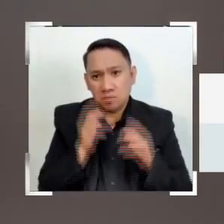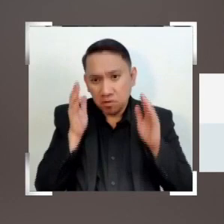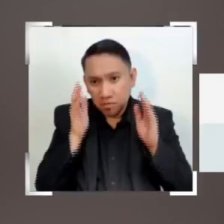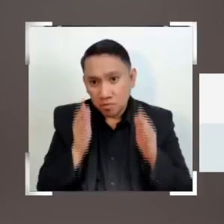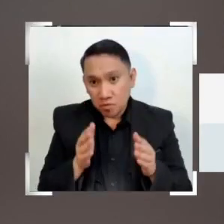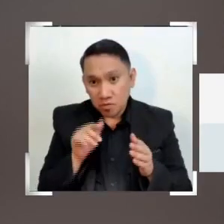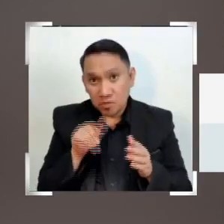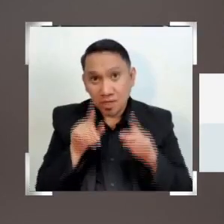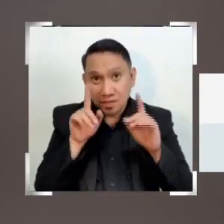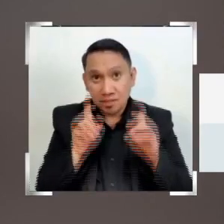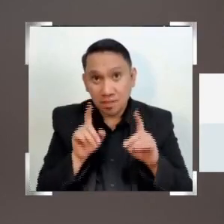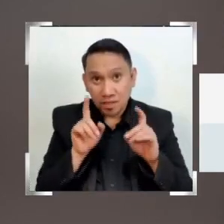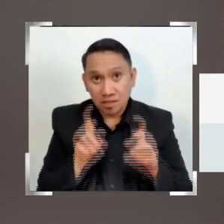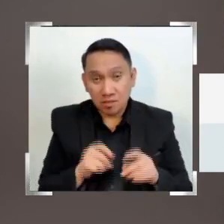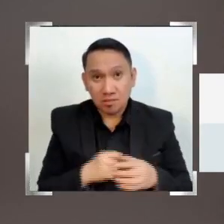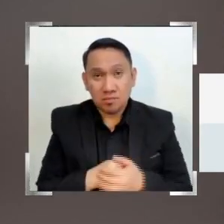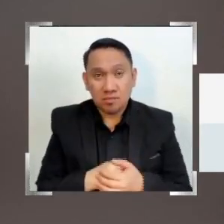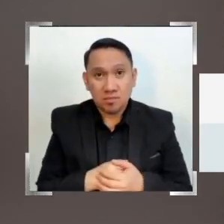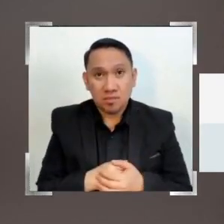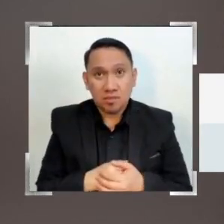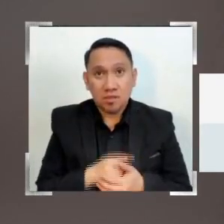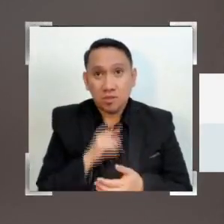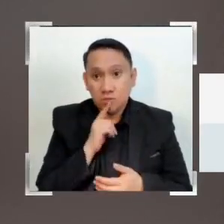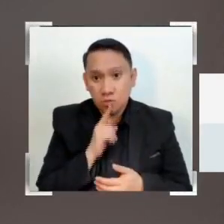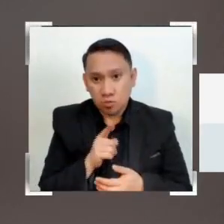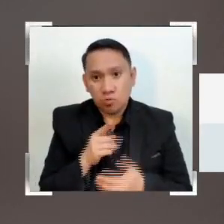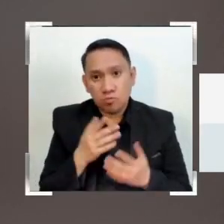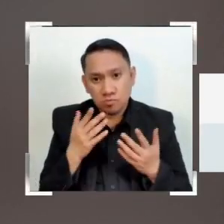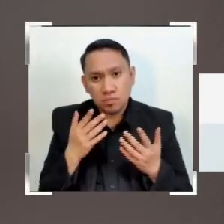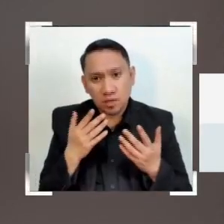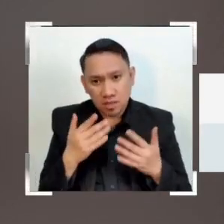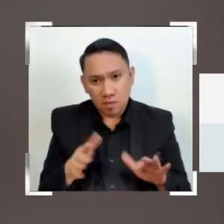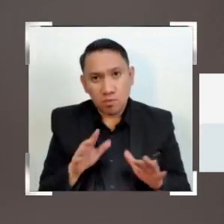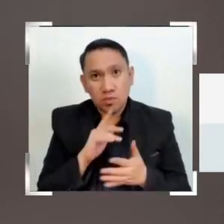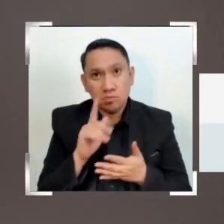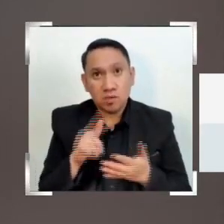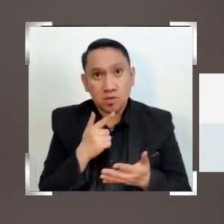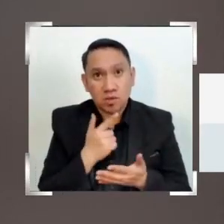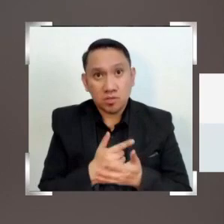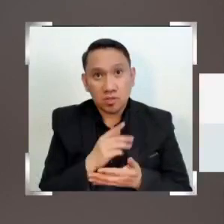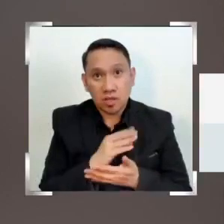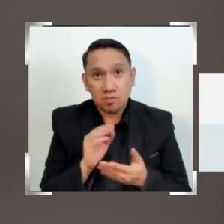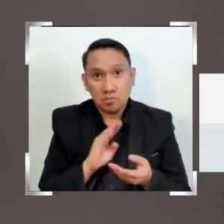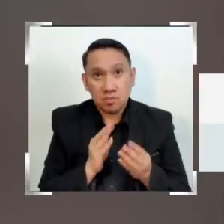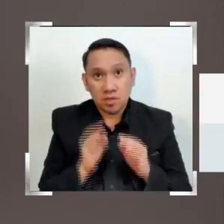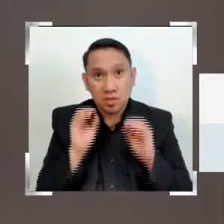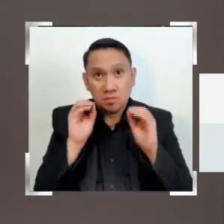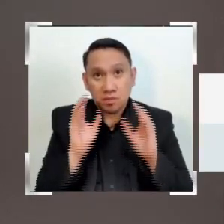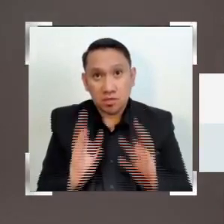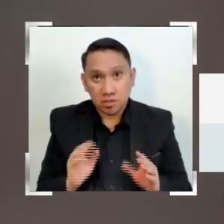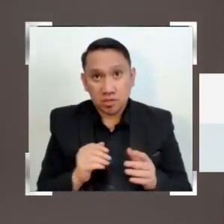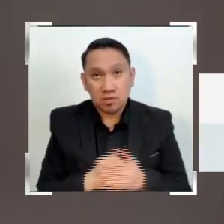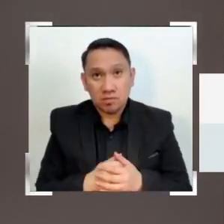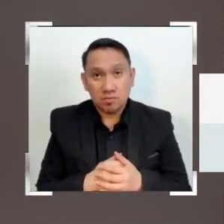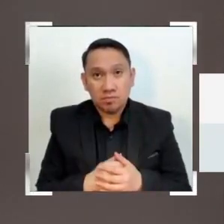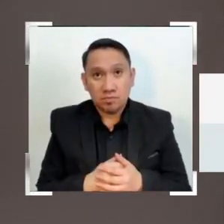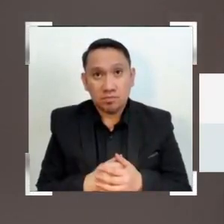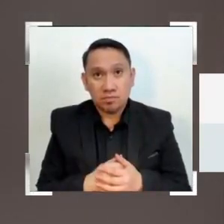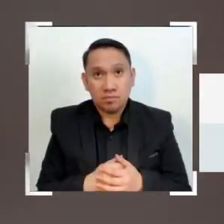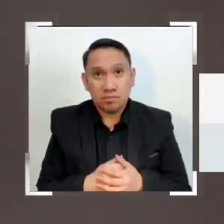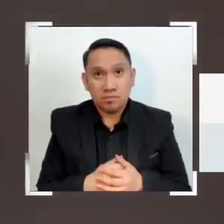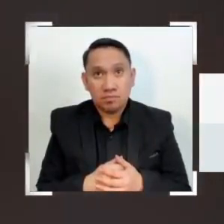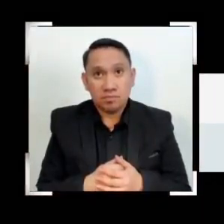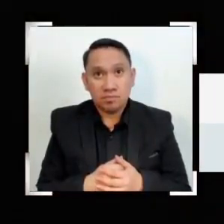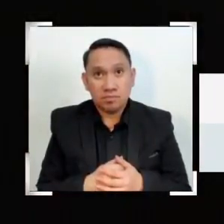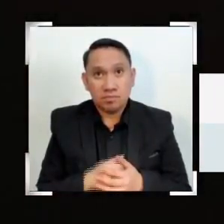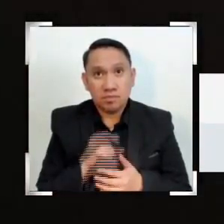Malin. Kita raw niyang determinado si Malin na makagraduate at maging teacher din. Lubos naman ang pasalamat ni Mami Malin. Di